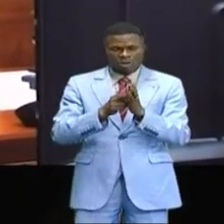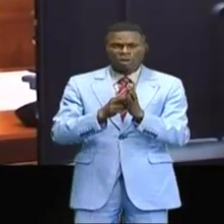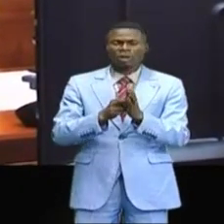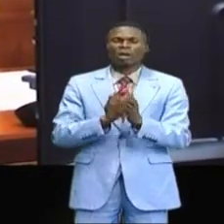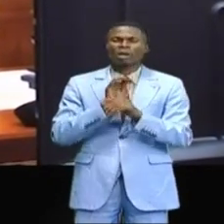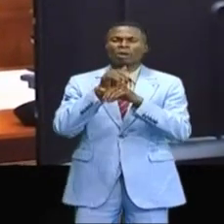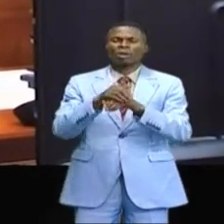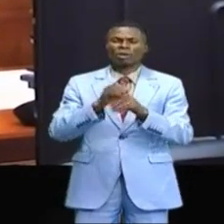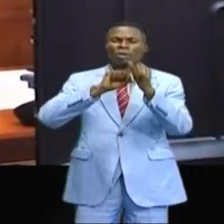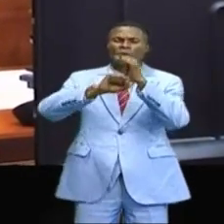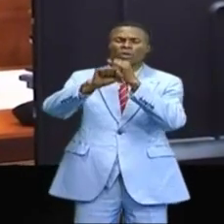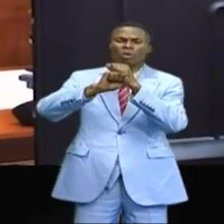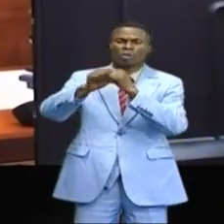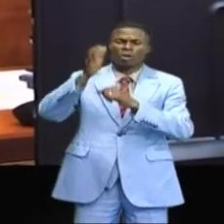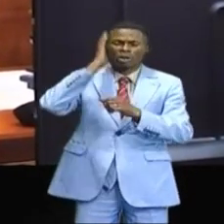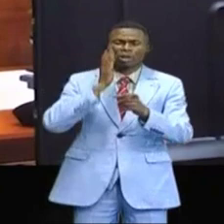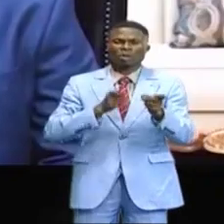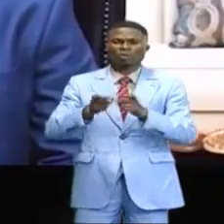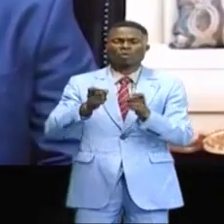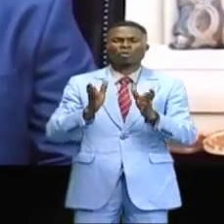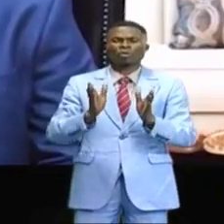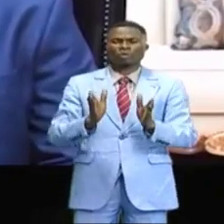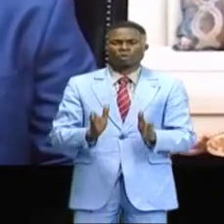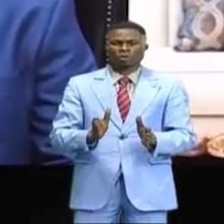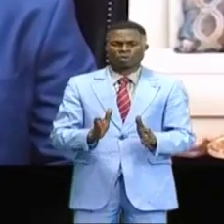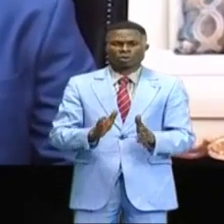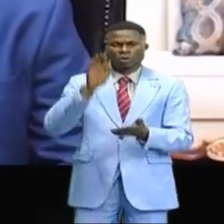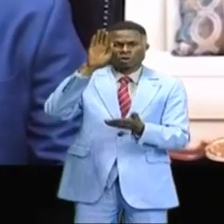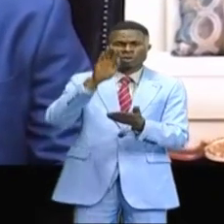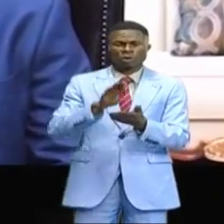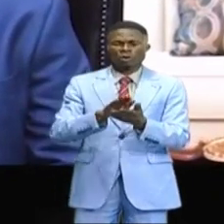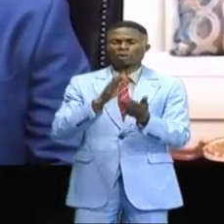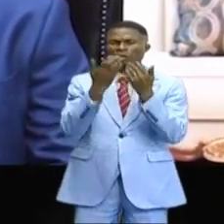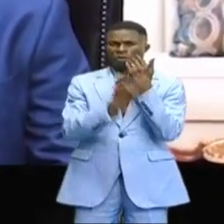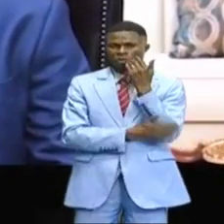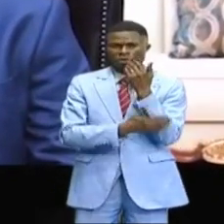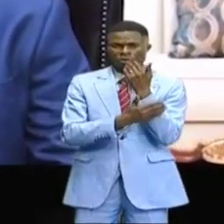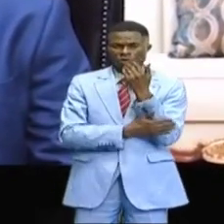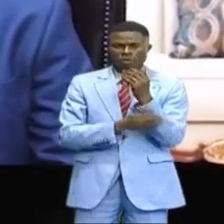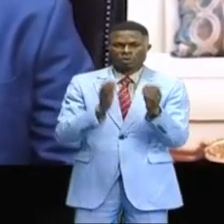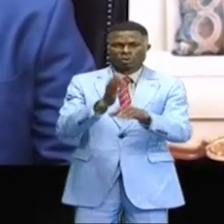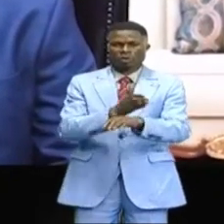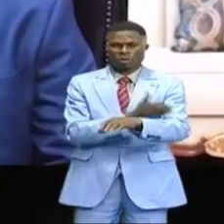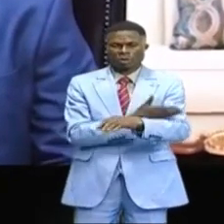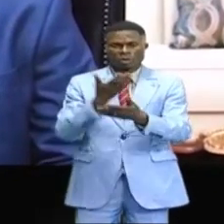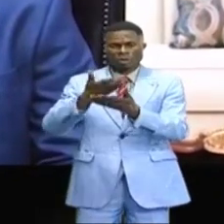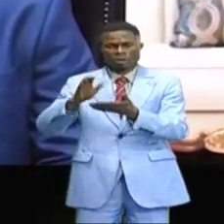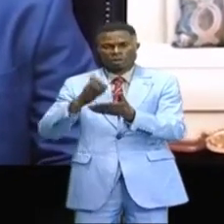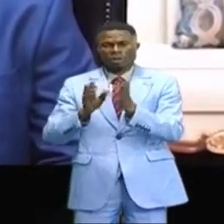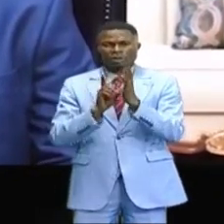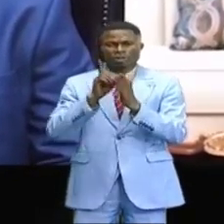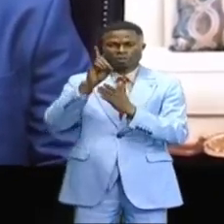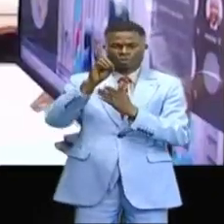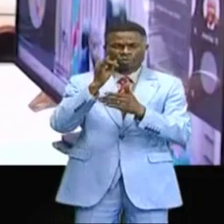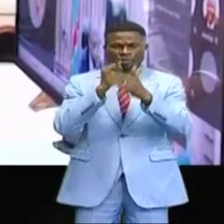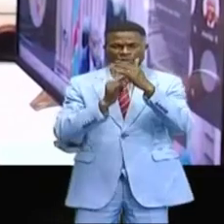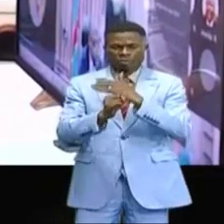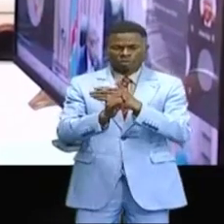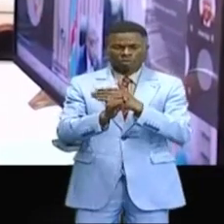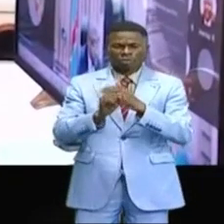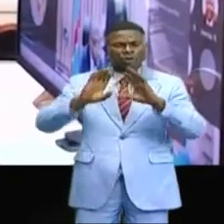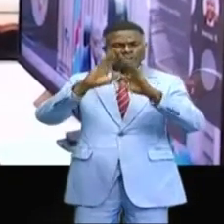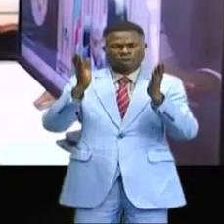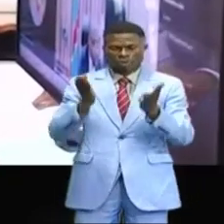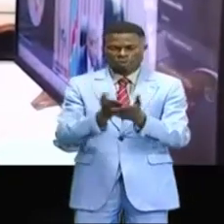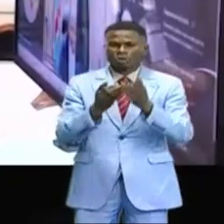à promouvoir la bonne gouvernance, la réduction de la pauvreté, la croissance partagée et les développements inclusifs en faveur de